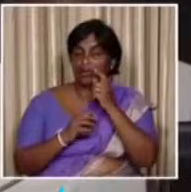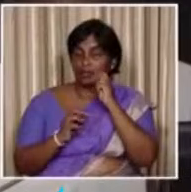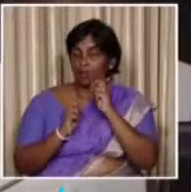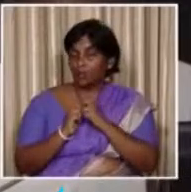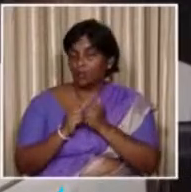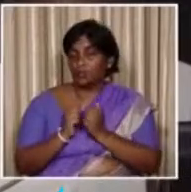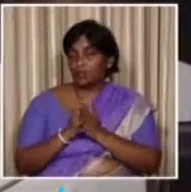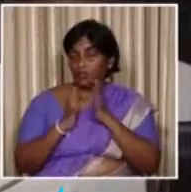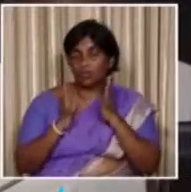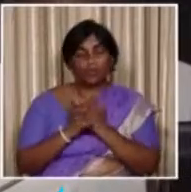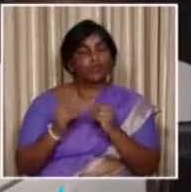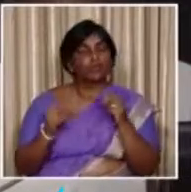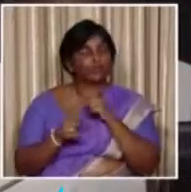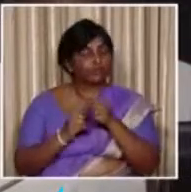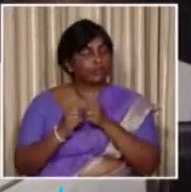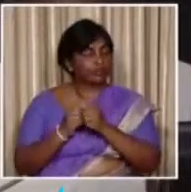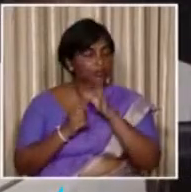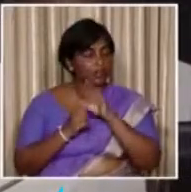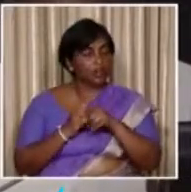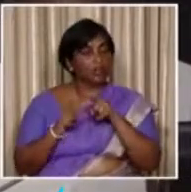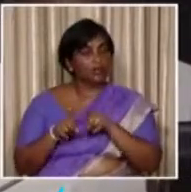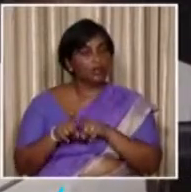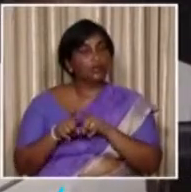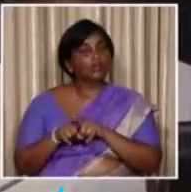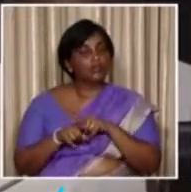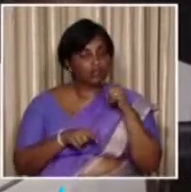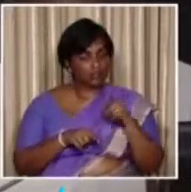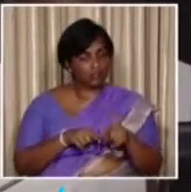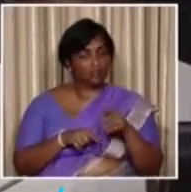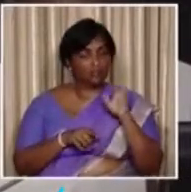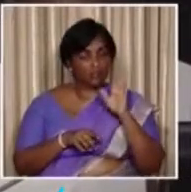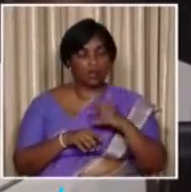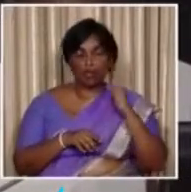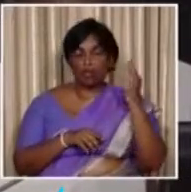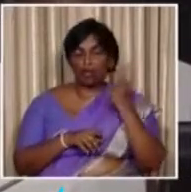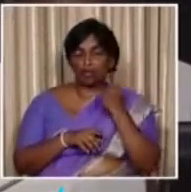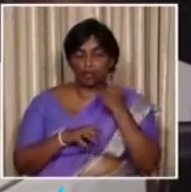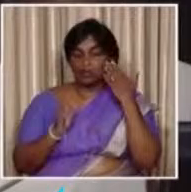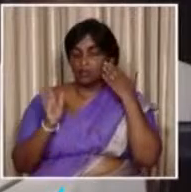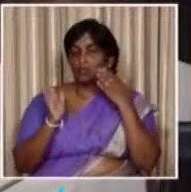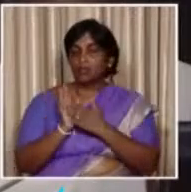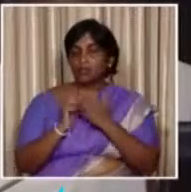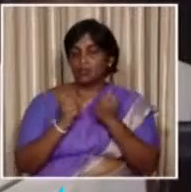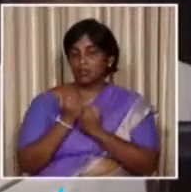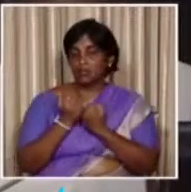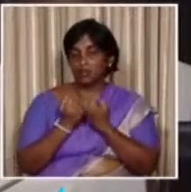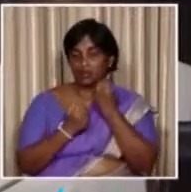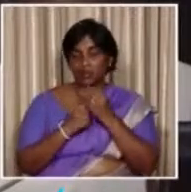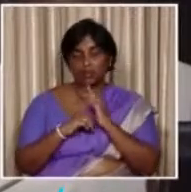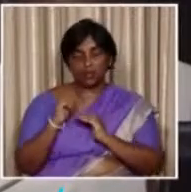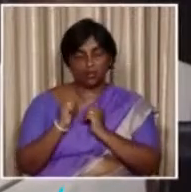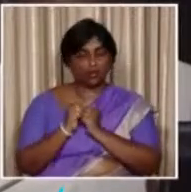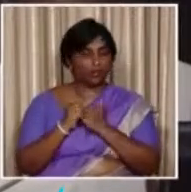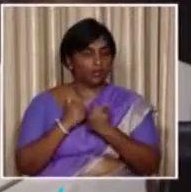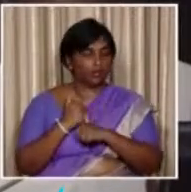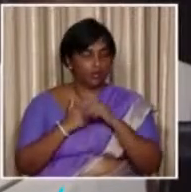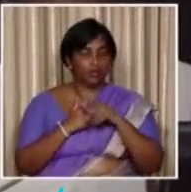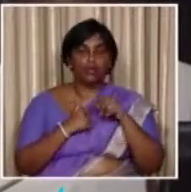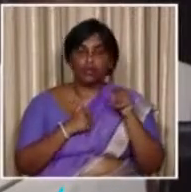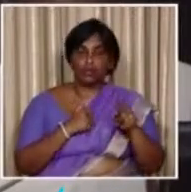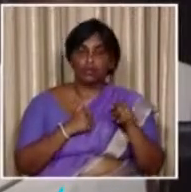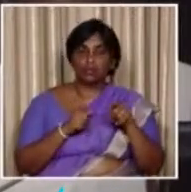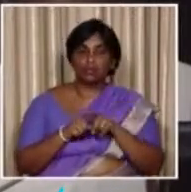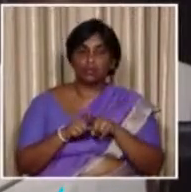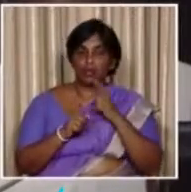अति करगन तमाइ एक मे तीन नव आर्थिक वेडपील दायक वेडपील अति करसा